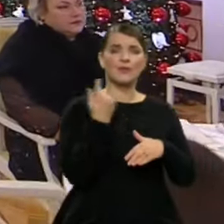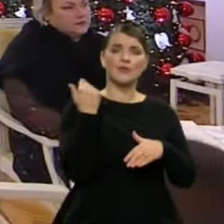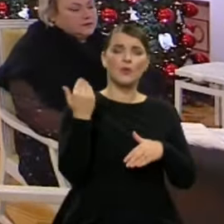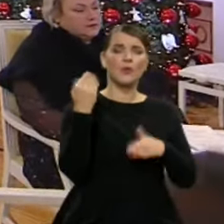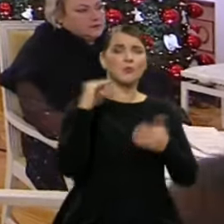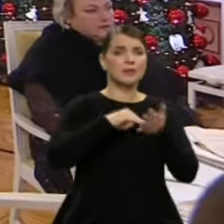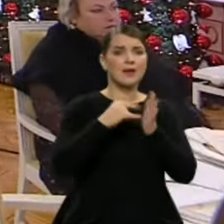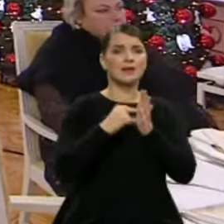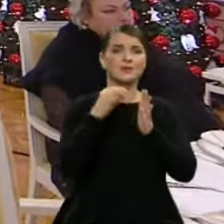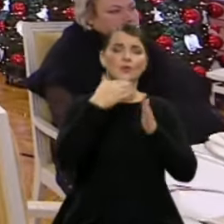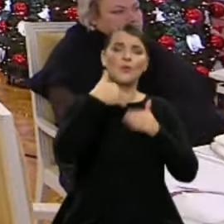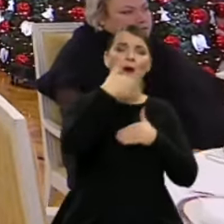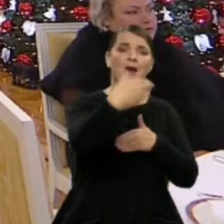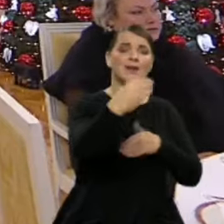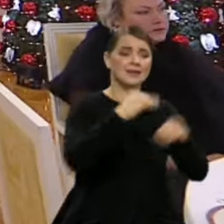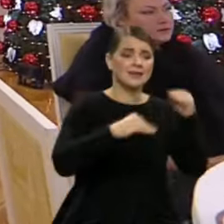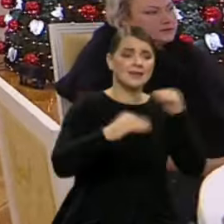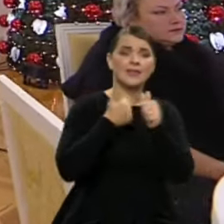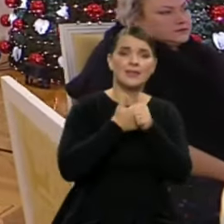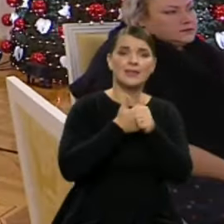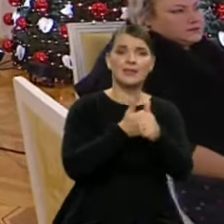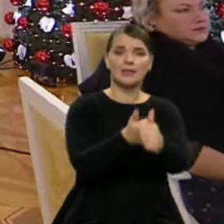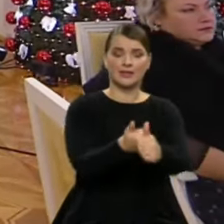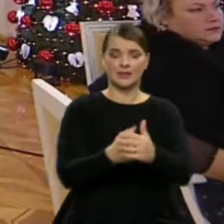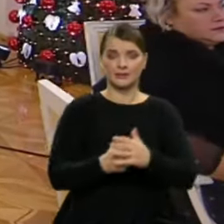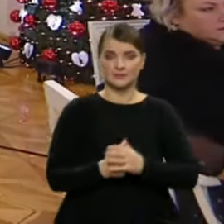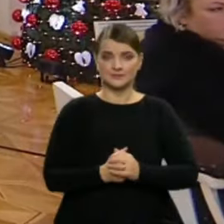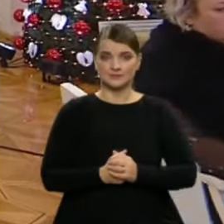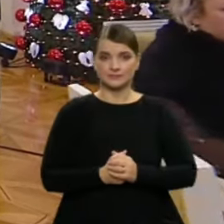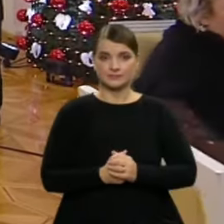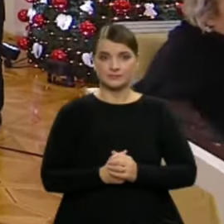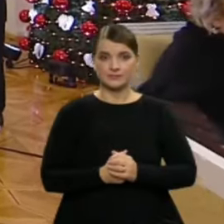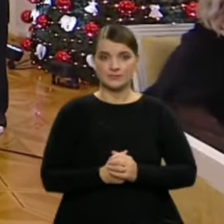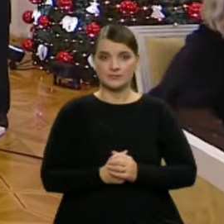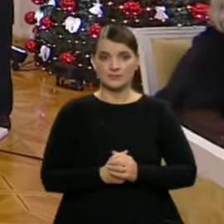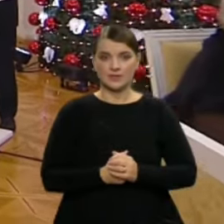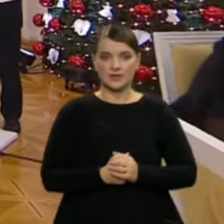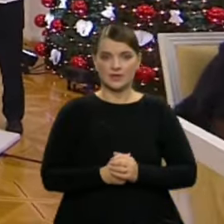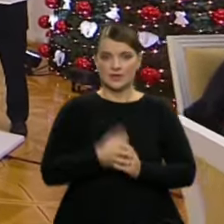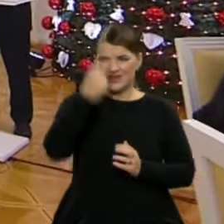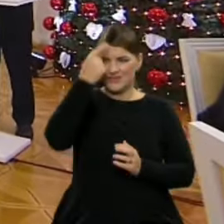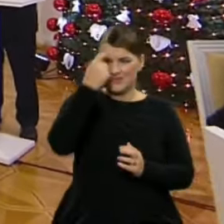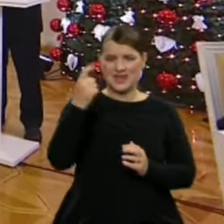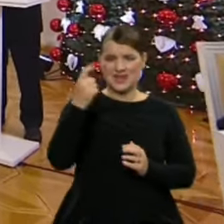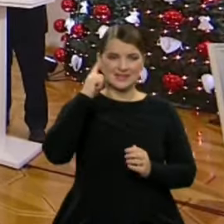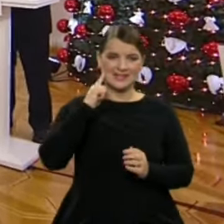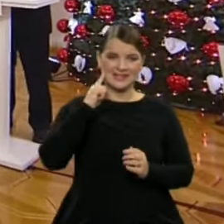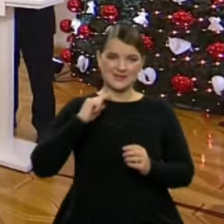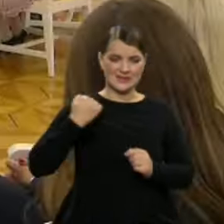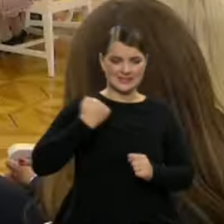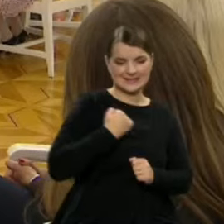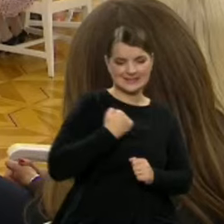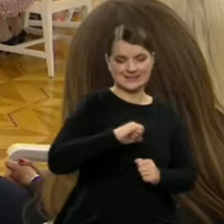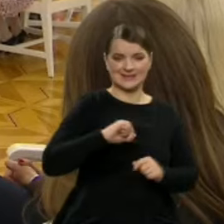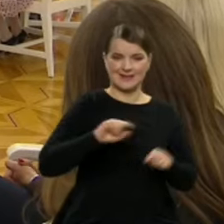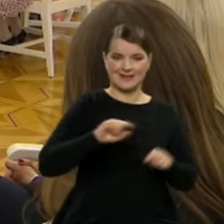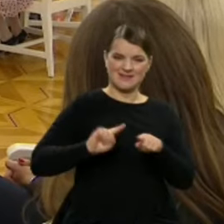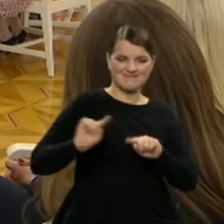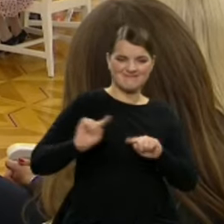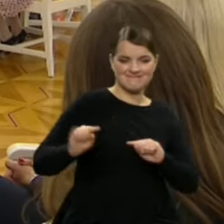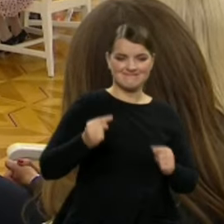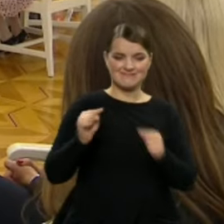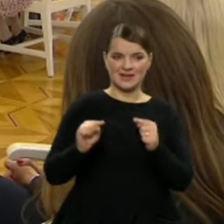ateitį. Blogio akivaizdoje piktasis stumia žmogų arba Dievą neigti, arba